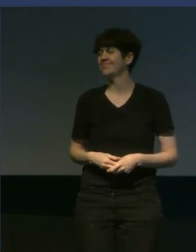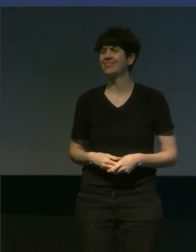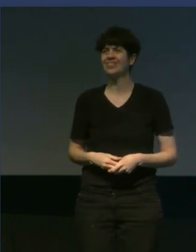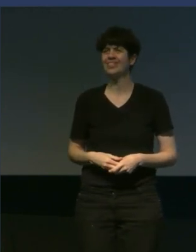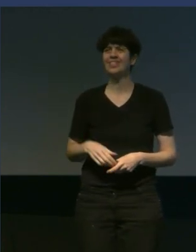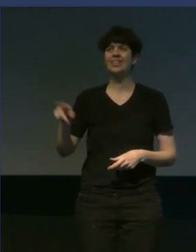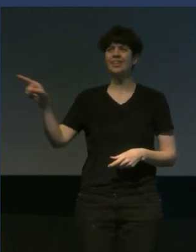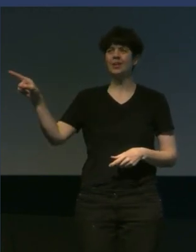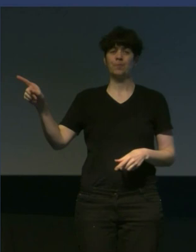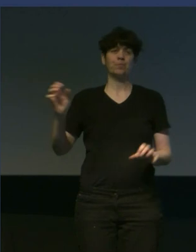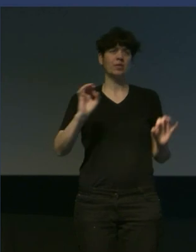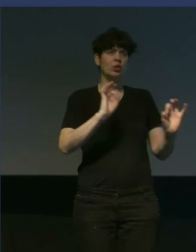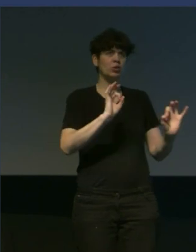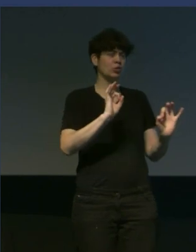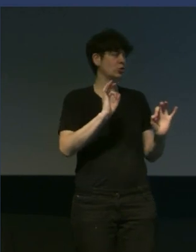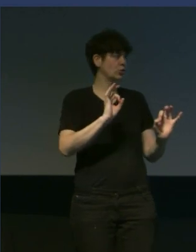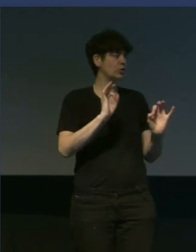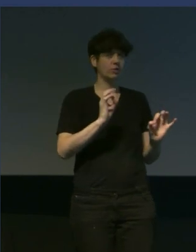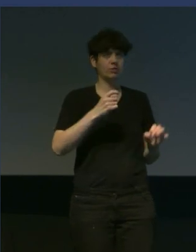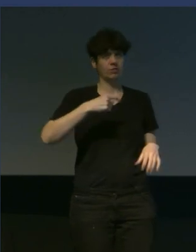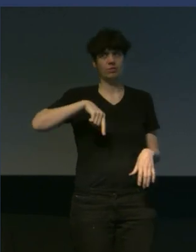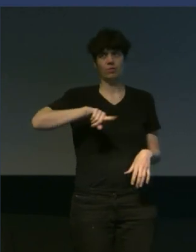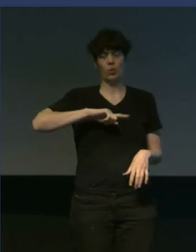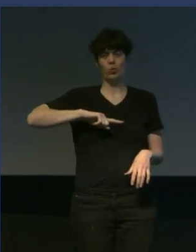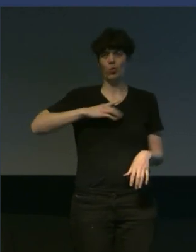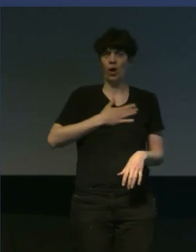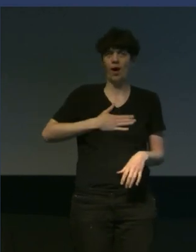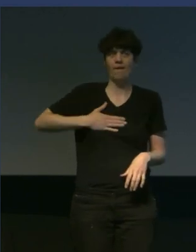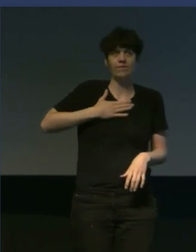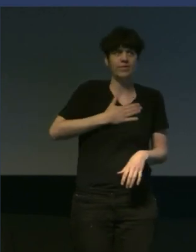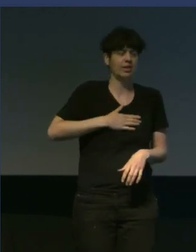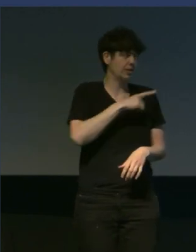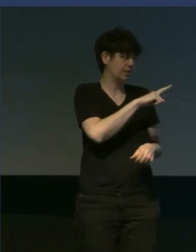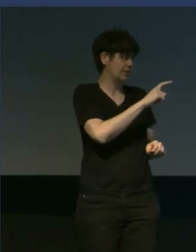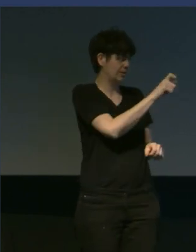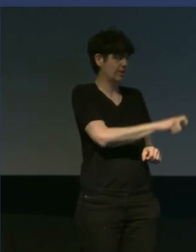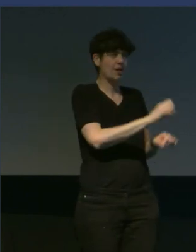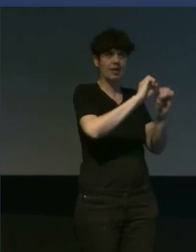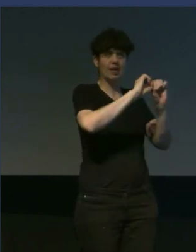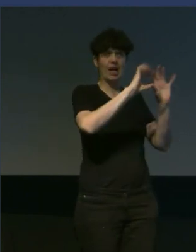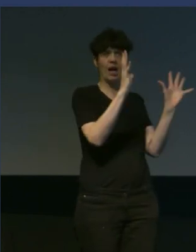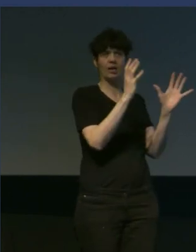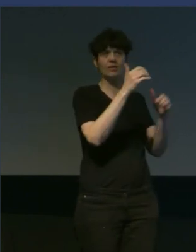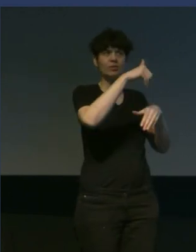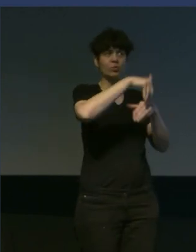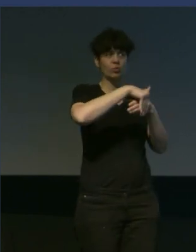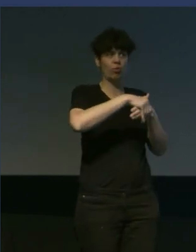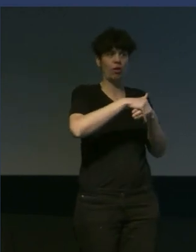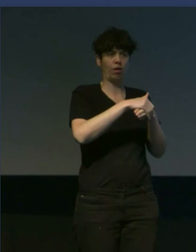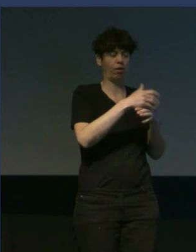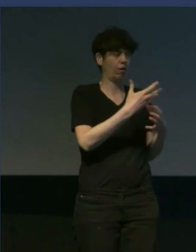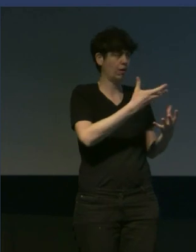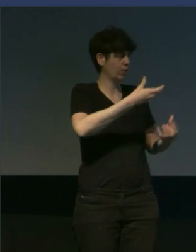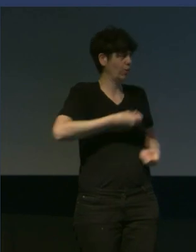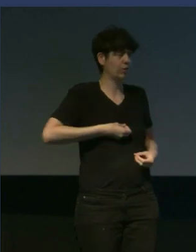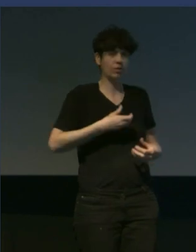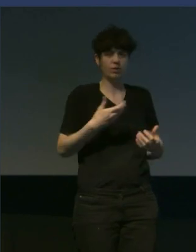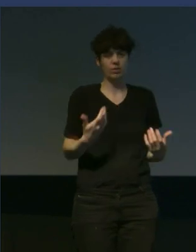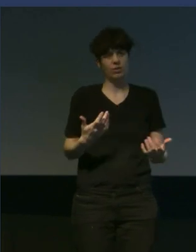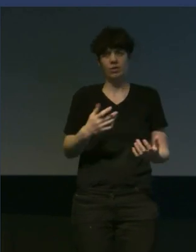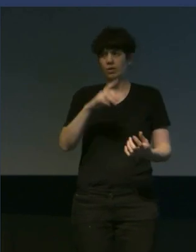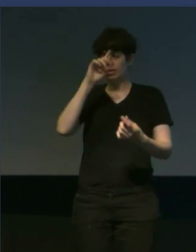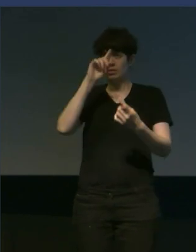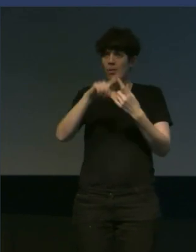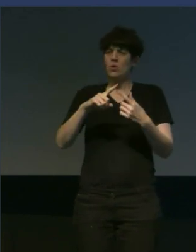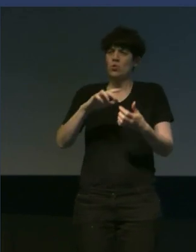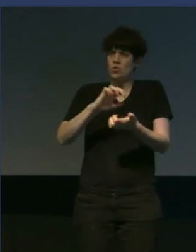Et donc justement, c'est pour ça on est ravis d'accueillir Claire ce soir. Puisque justement, on est sur, comme on l'a dit, sur un sujet